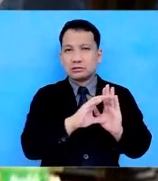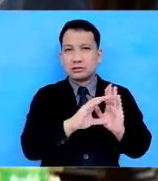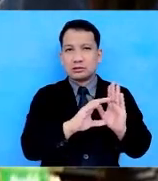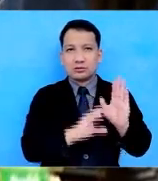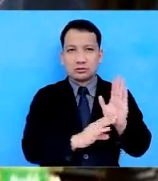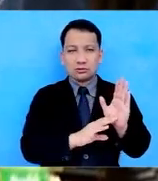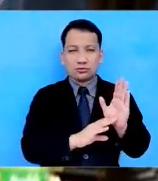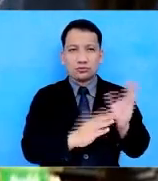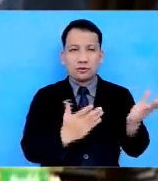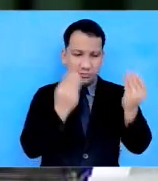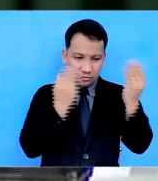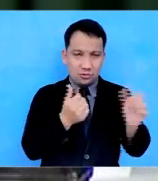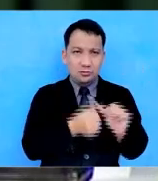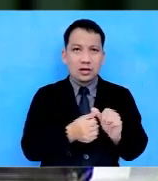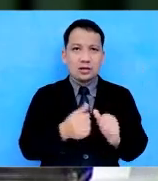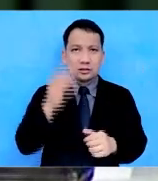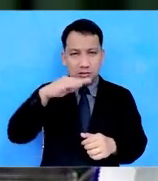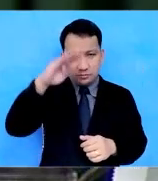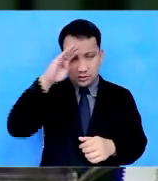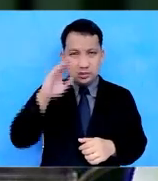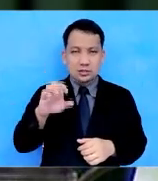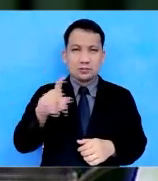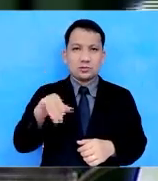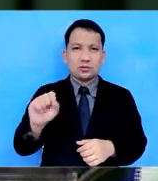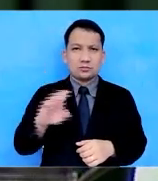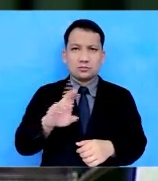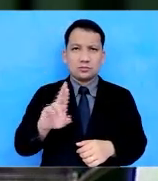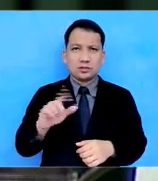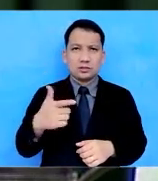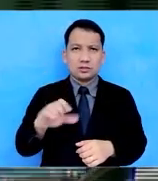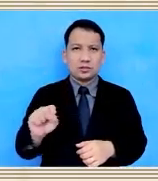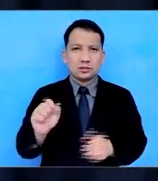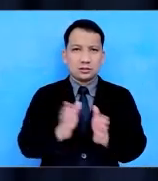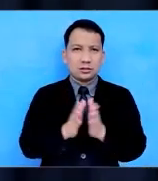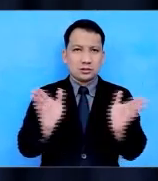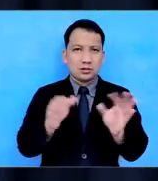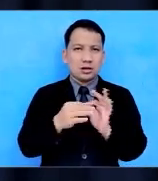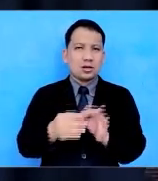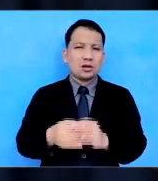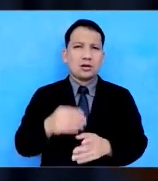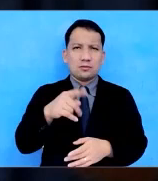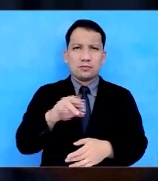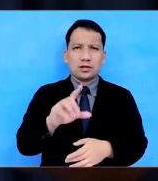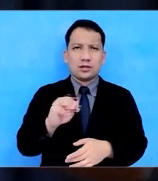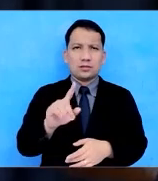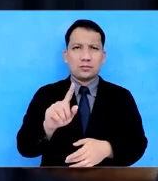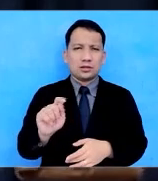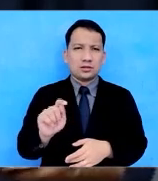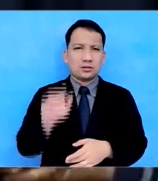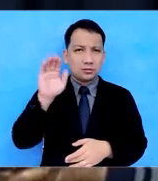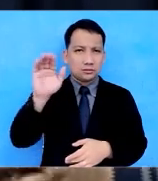ito sa panawagan ni Cavite Congressman Elpidio Barzaga para sa isang parliamentary courtesy. We heed the call of Congressman Elpidio